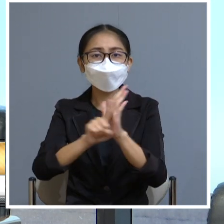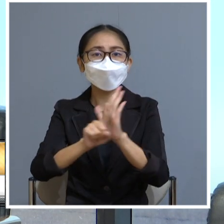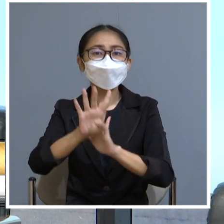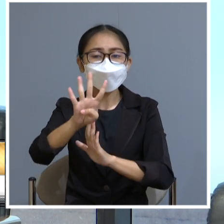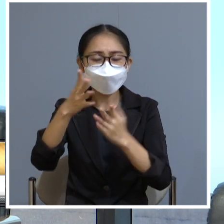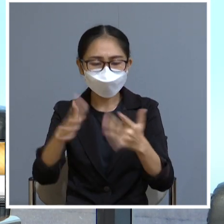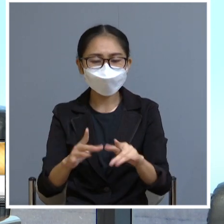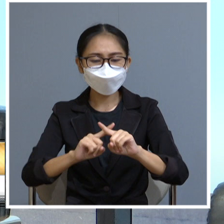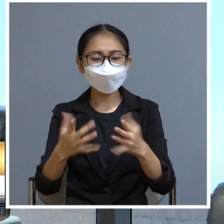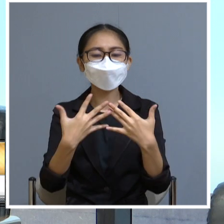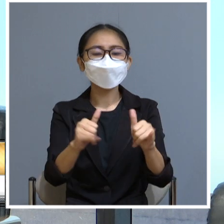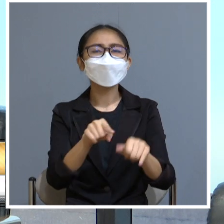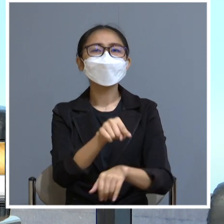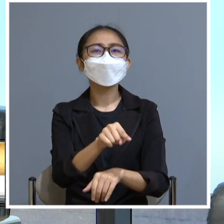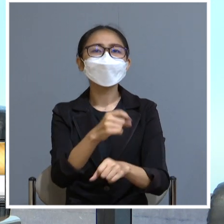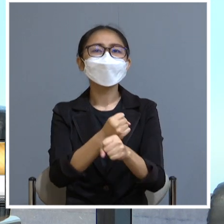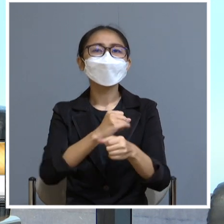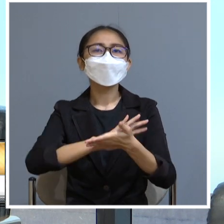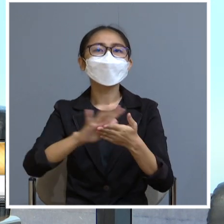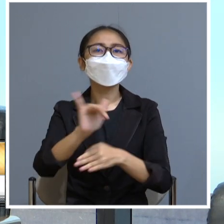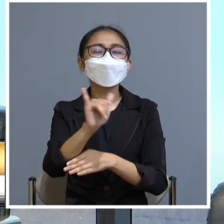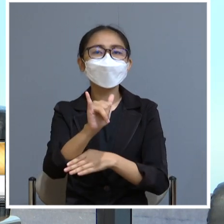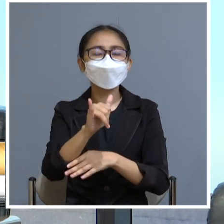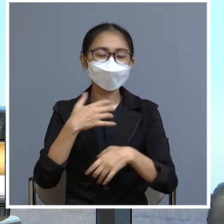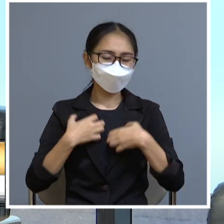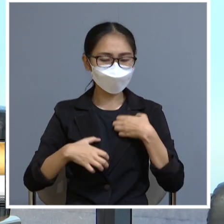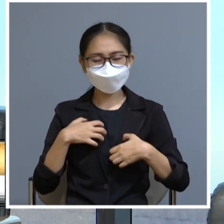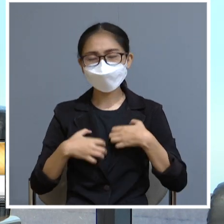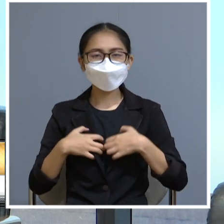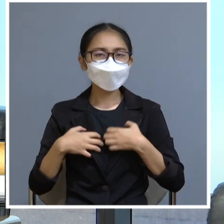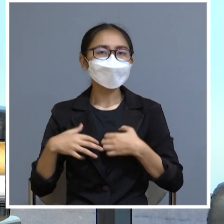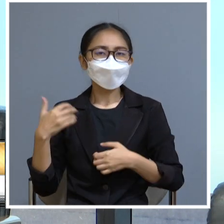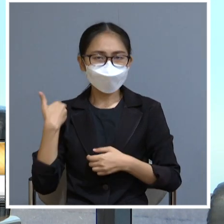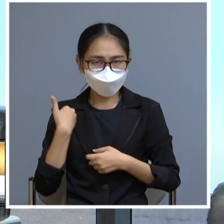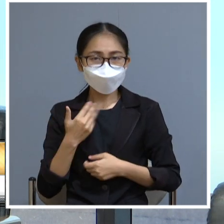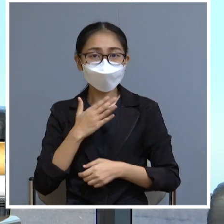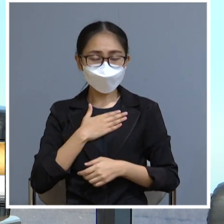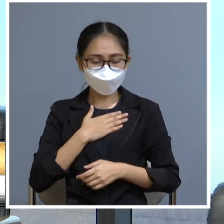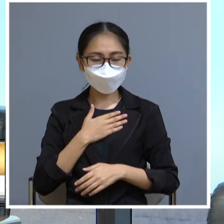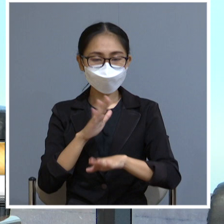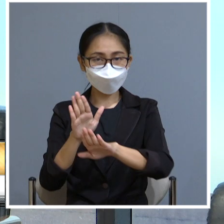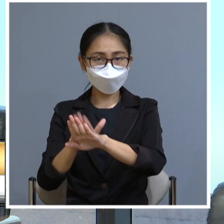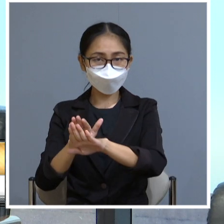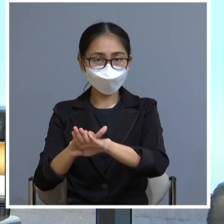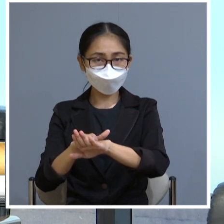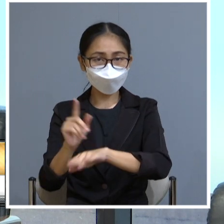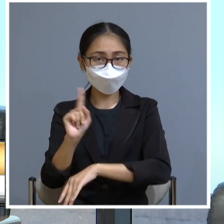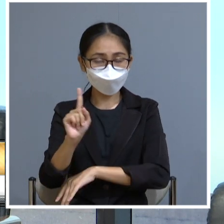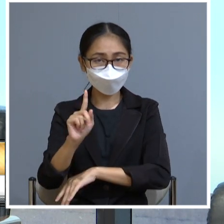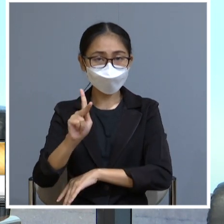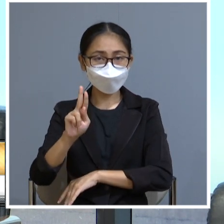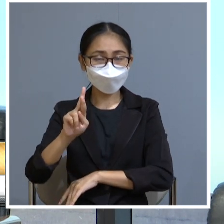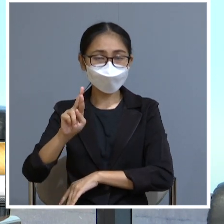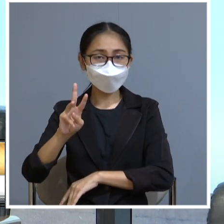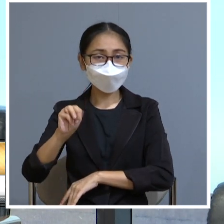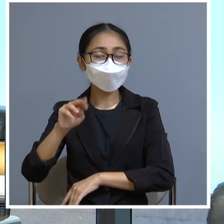ั้นกได้กำชับทางกรมสัพยากรน้ำ ให้เร่